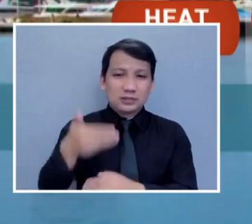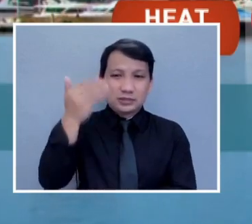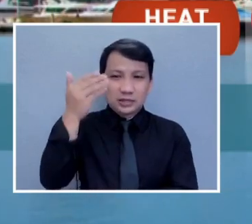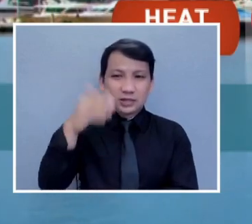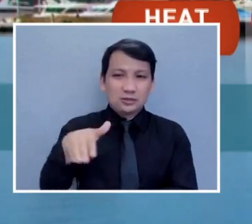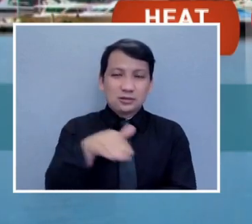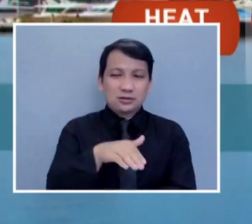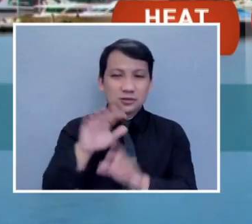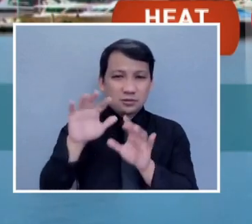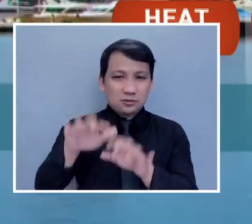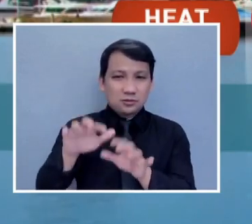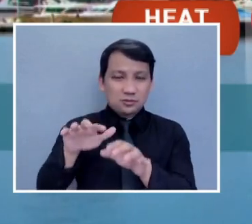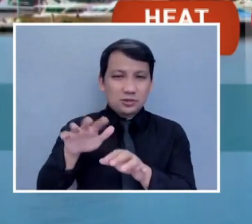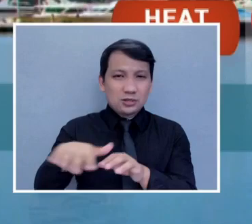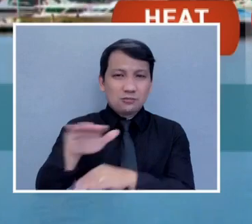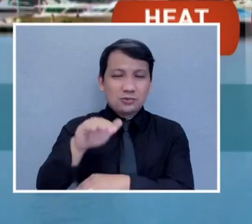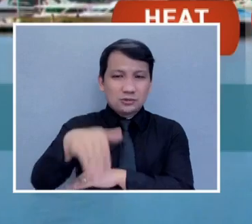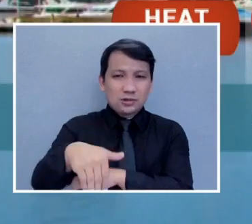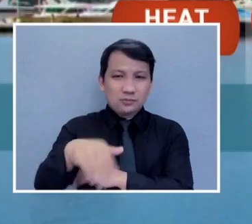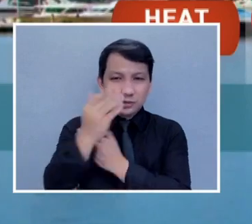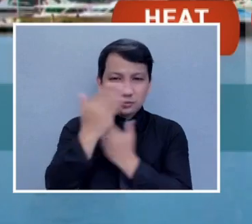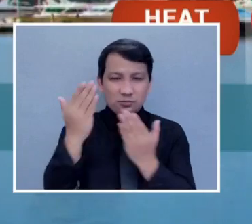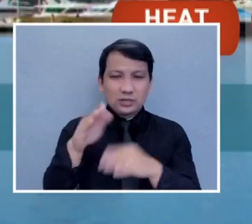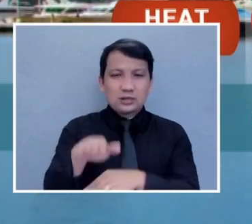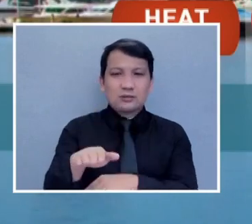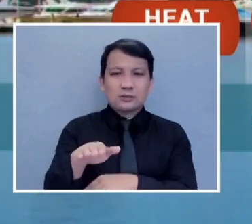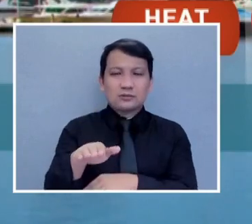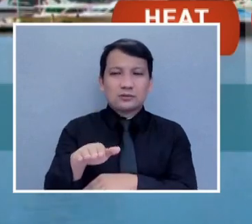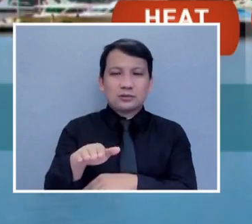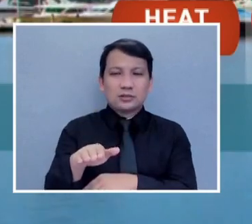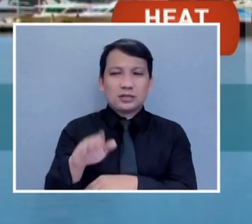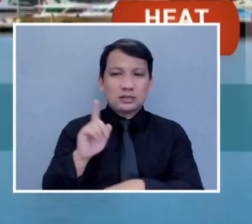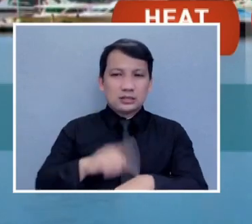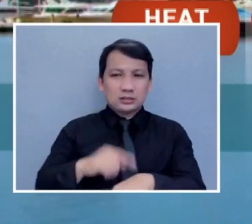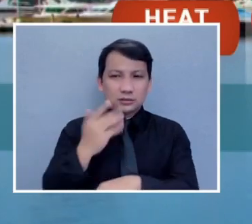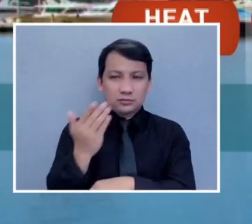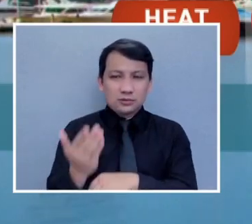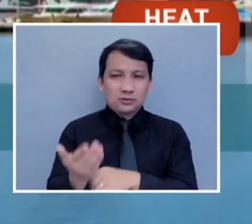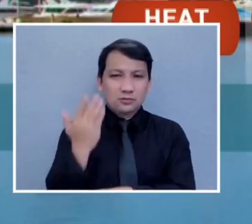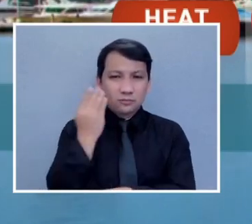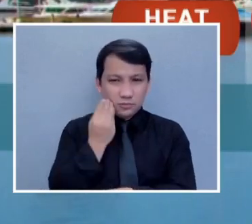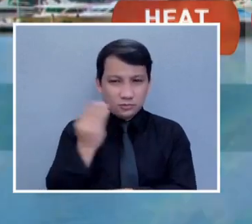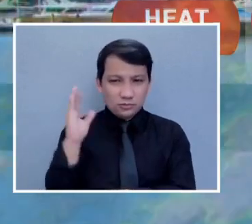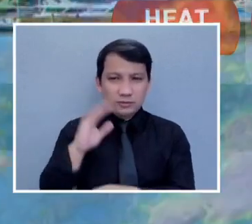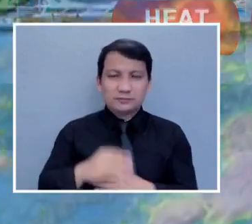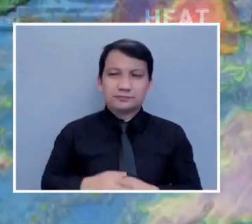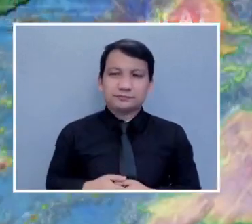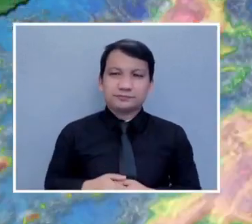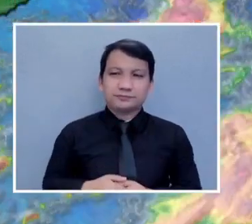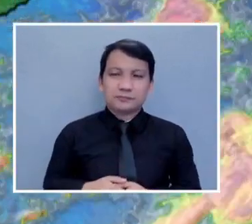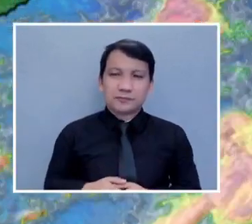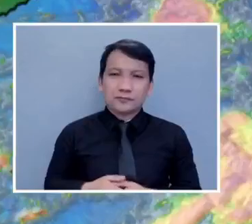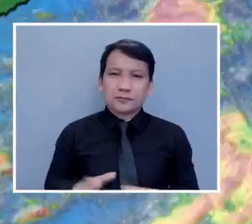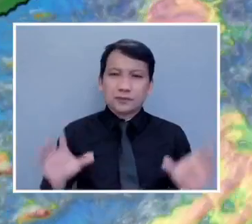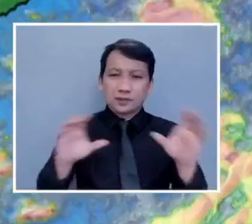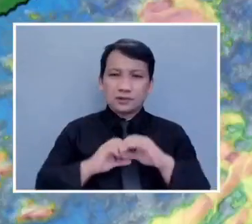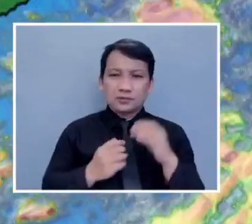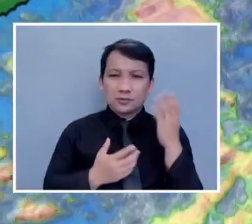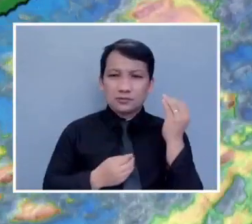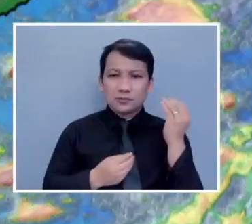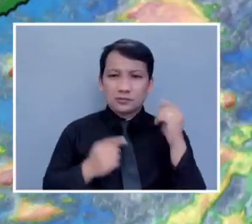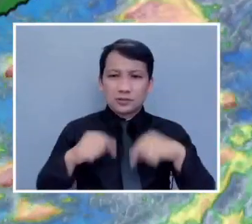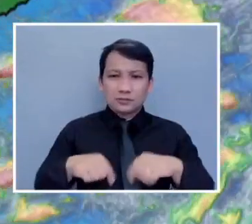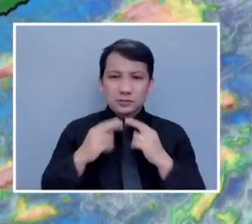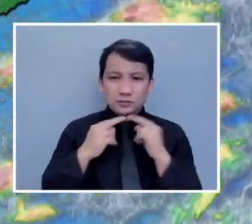pag-ulan hanggang gabi, lalo bandang hapon at sa oras ng uwian. At yan po ang update sa lagay ng